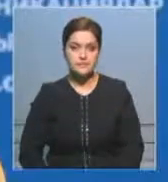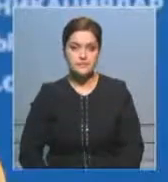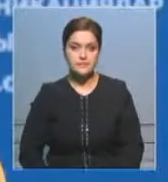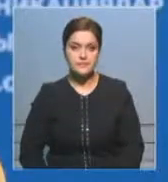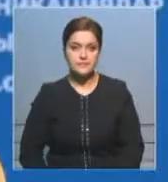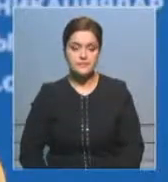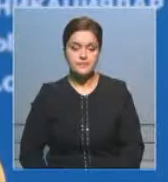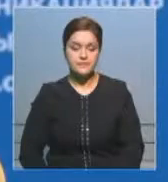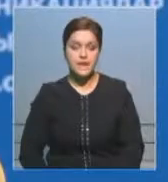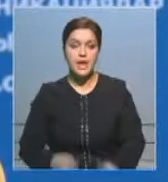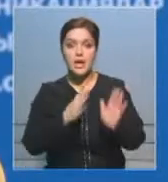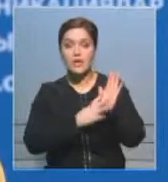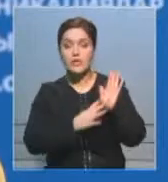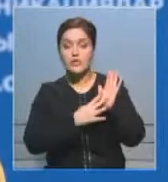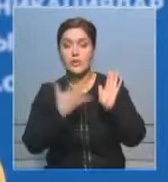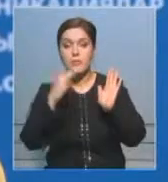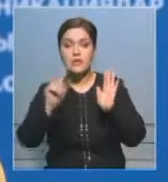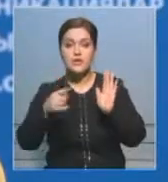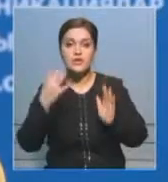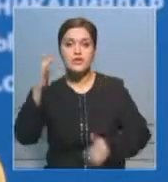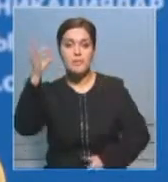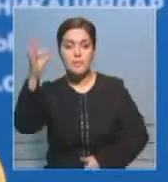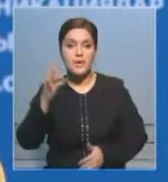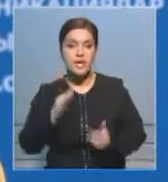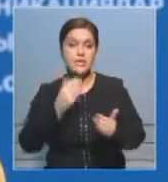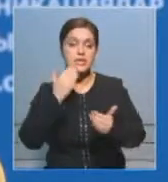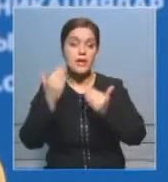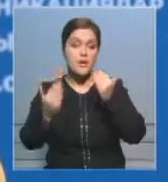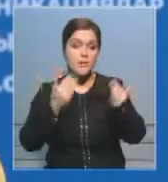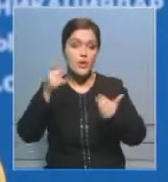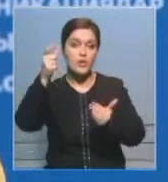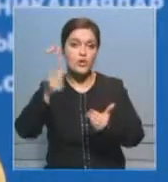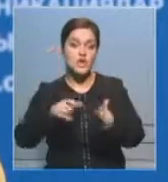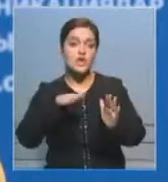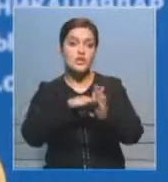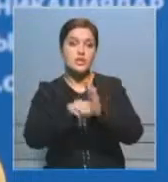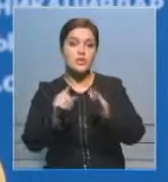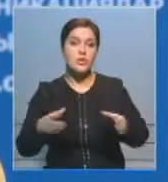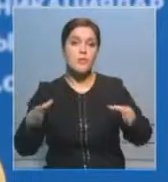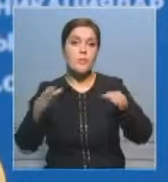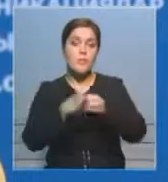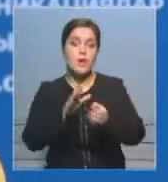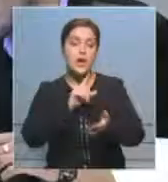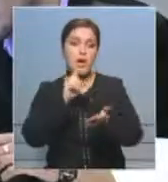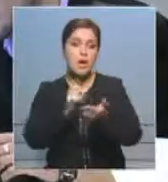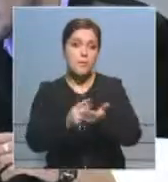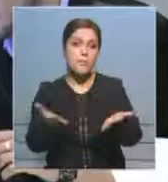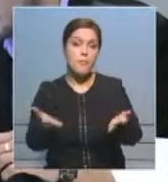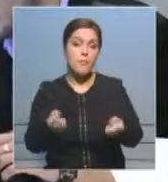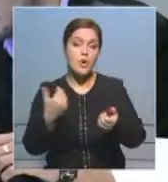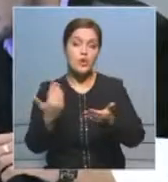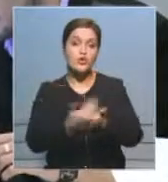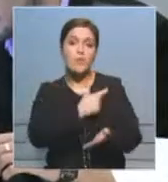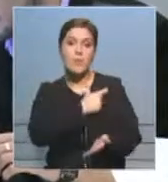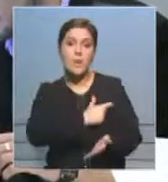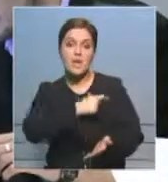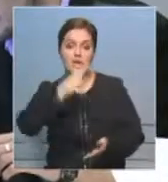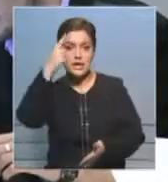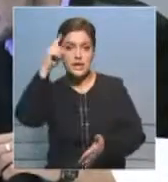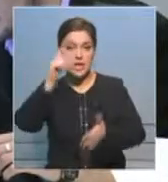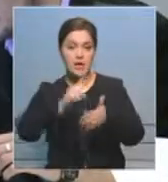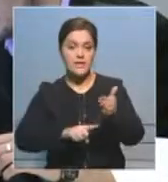жирности 5 4 процентов опрошенных респондентов считают что партиям необходимо получить новый манат доверие избирателей